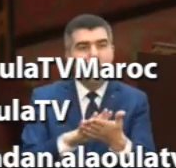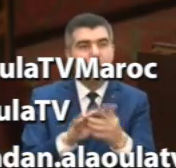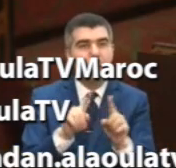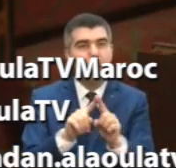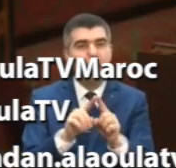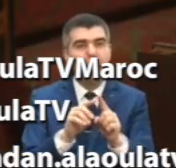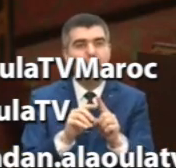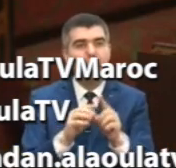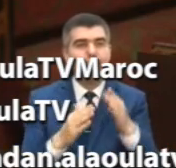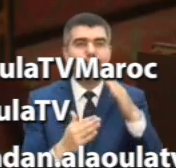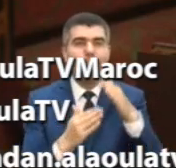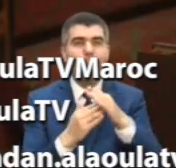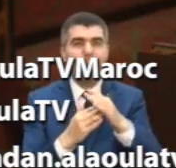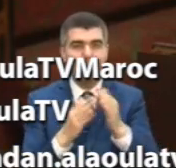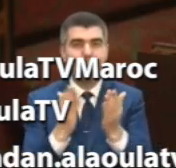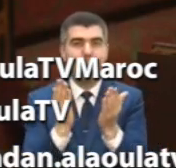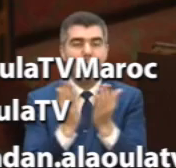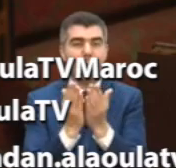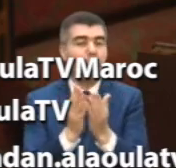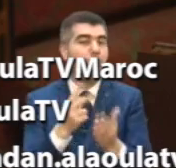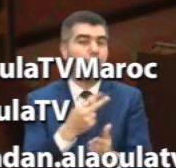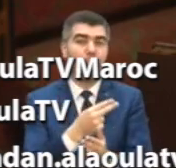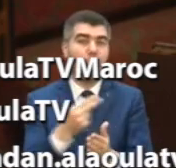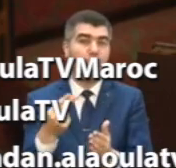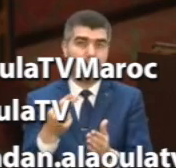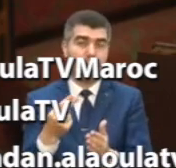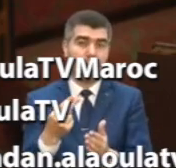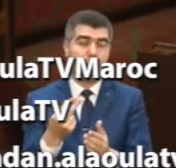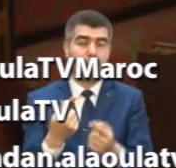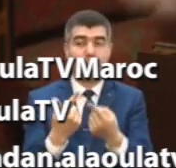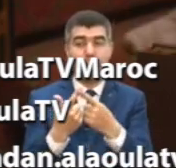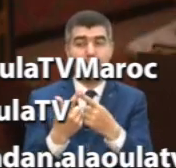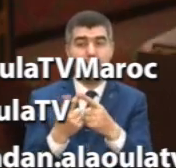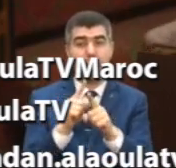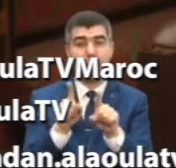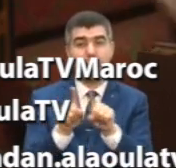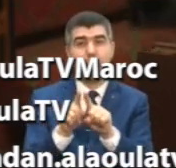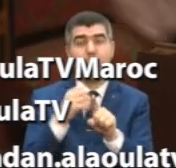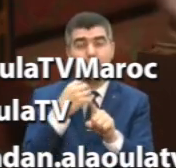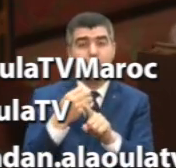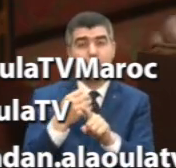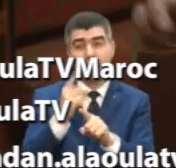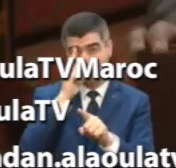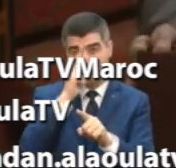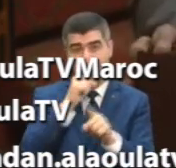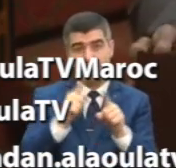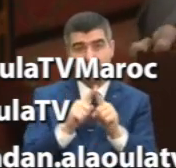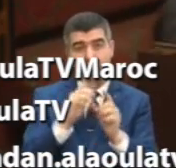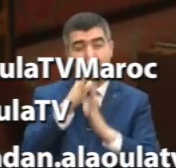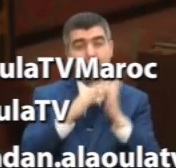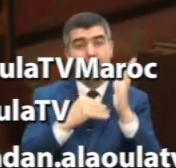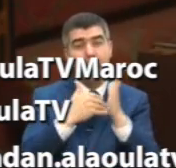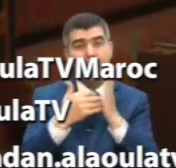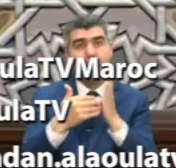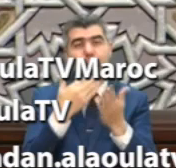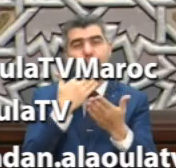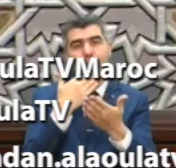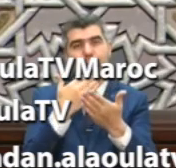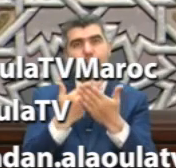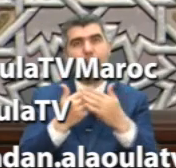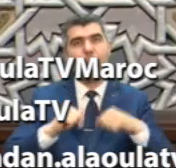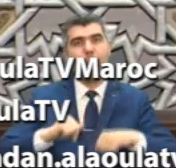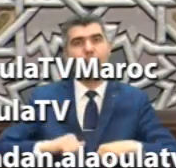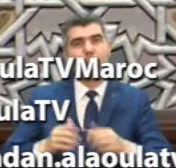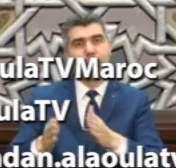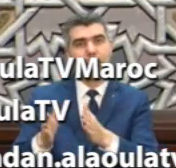التمدرس، وذلك من خلال مراجعة آلية ومعايير الاستهداف بالنسبة للبرنامج ديال التيسير. شكرا سيد الوزير.